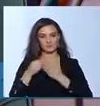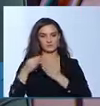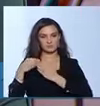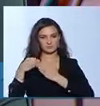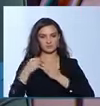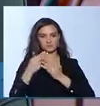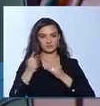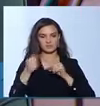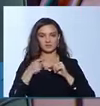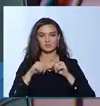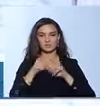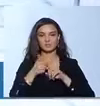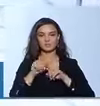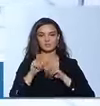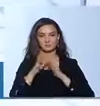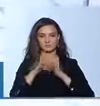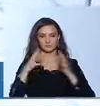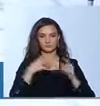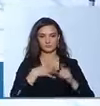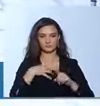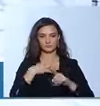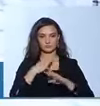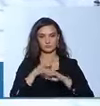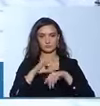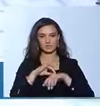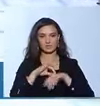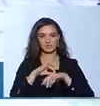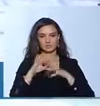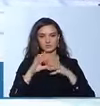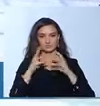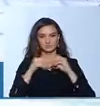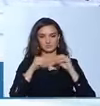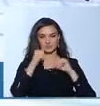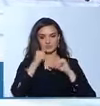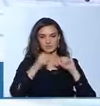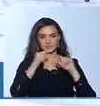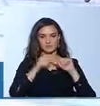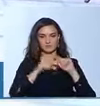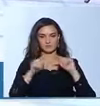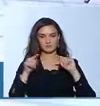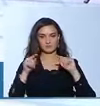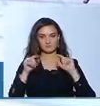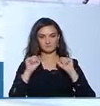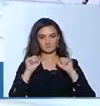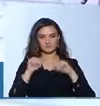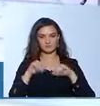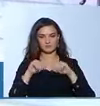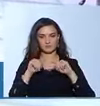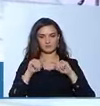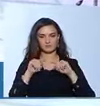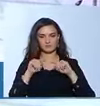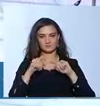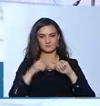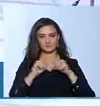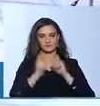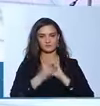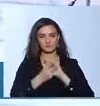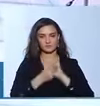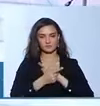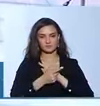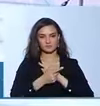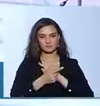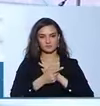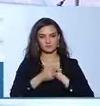სეზონური თავისებურება, დიახ. აი ძალიან დიდი როლია მაგალითად კანი, რომელიც წლის განმავლობაში შეიძლება იცვლებოდეს,